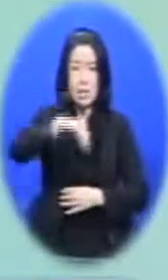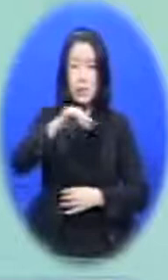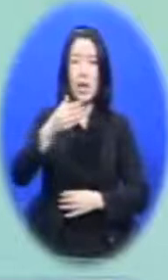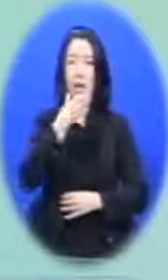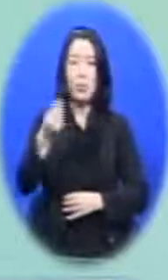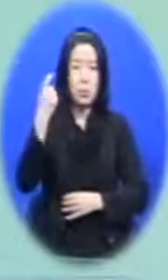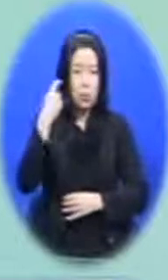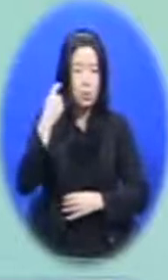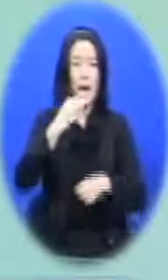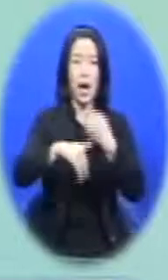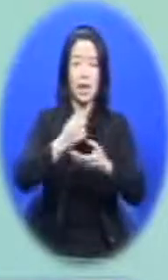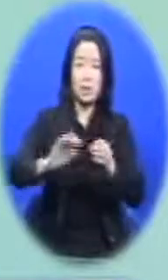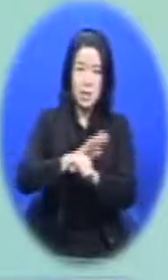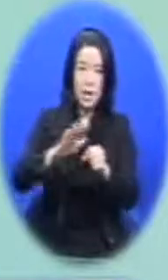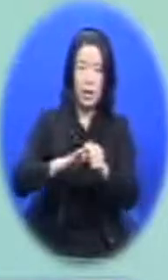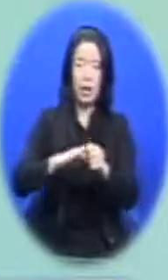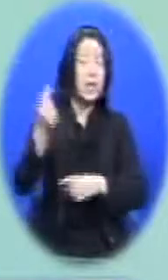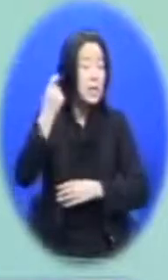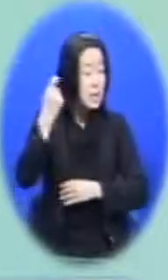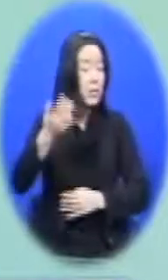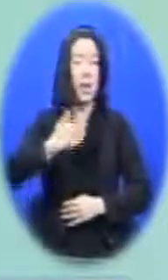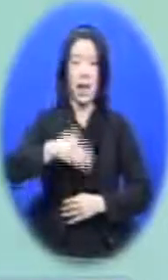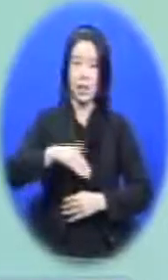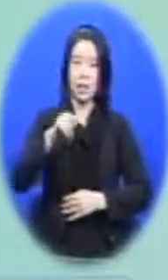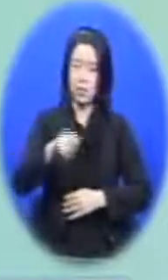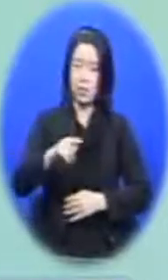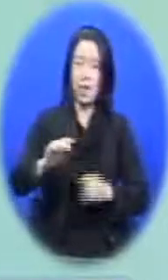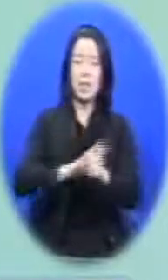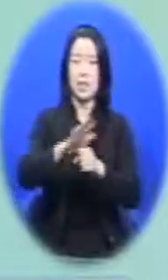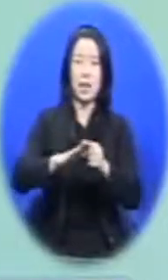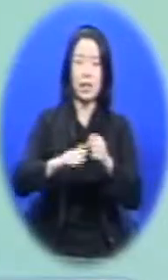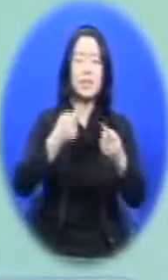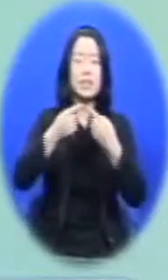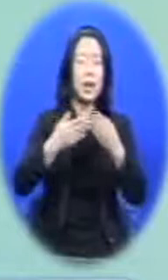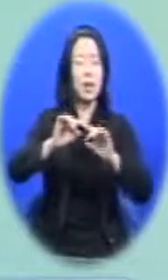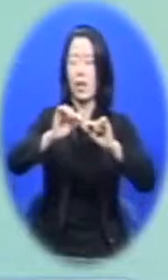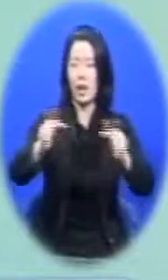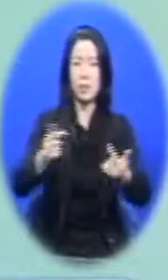복음, 하나님의 사랑을 들어서 아는 게 사랑을 체험한 게 아니라는 거예요.